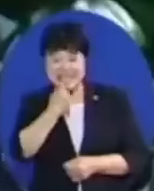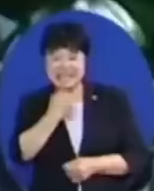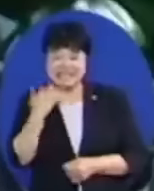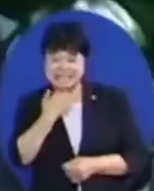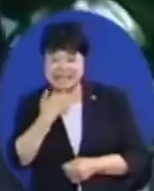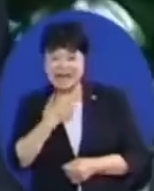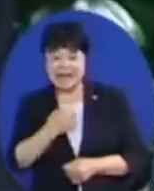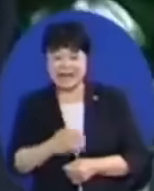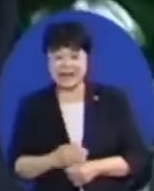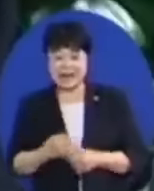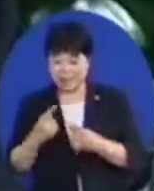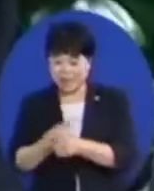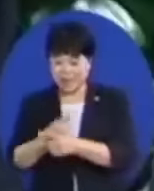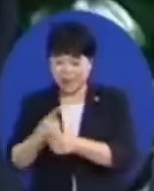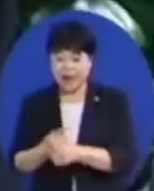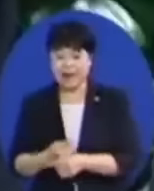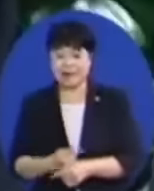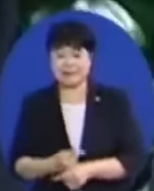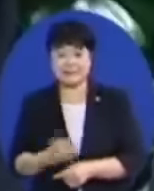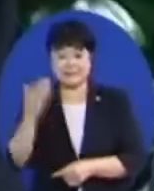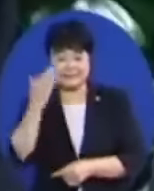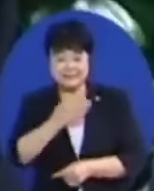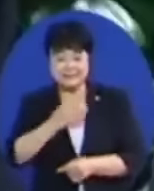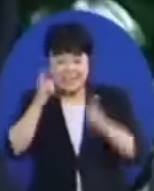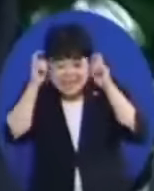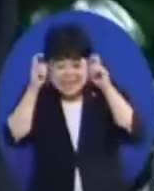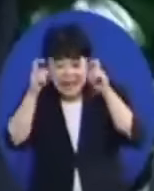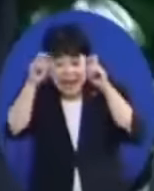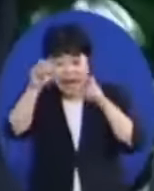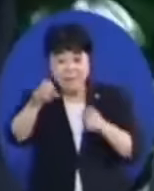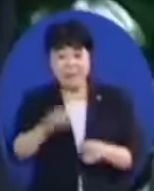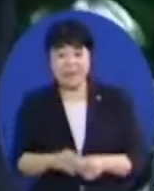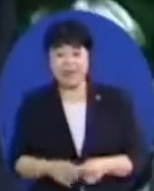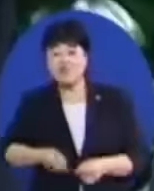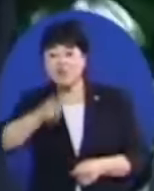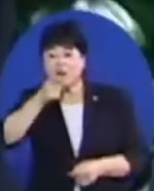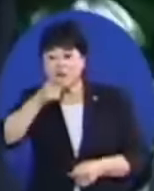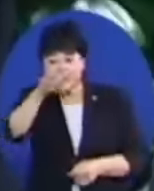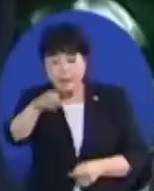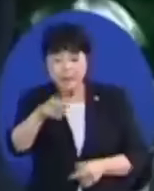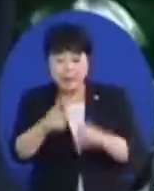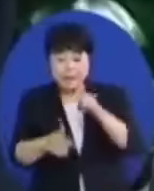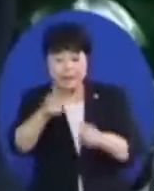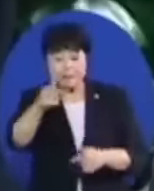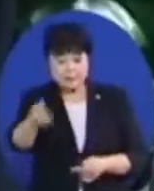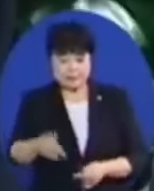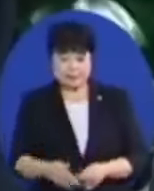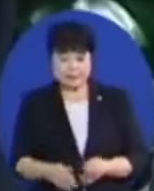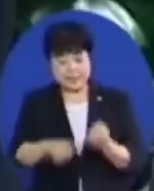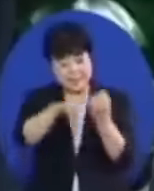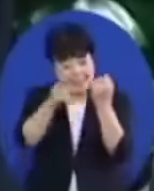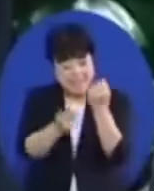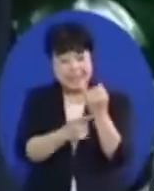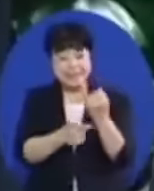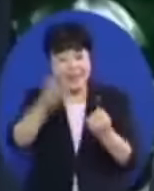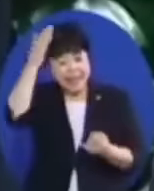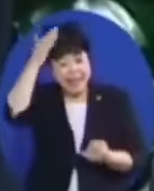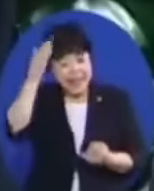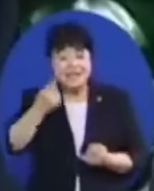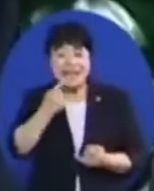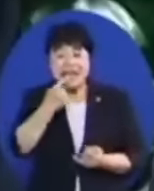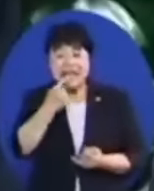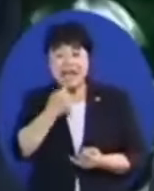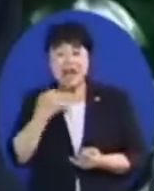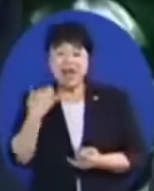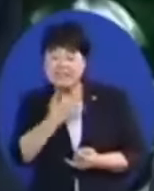순수한 색깔의 양들과 짐승들이 물 묶는 구유 앞에 핑풍처럼 펼쳐놓고 새끼를 가질 때 얼룩덜룩이를 가질 것이라고